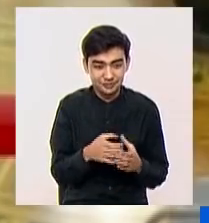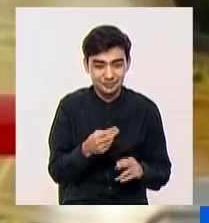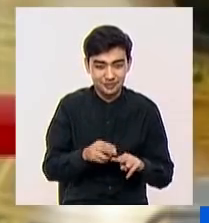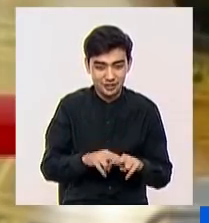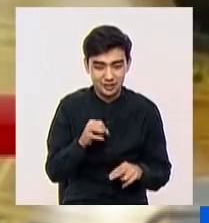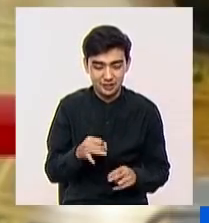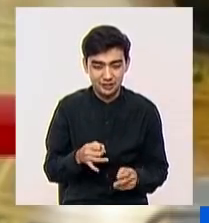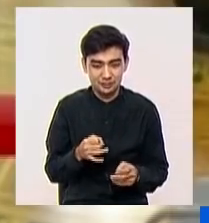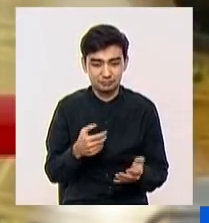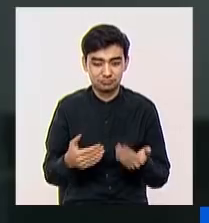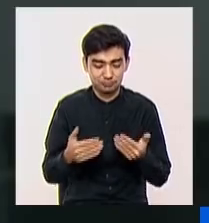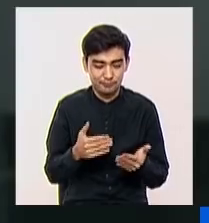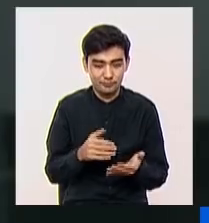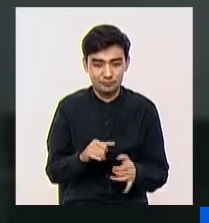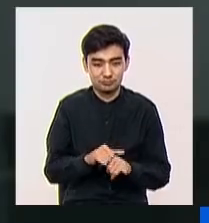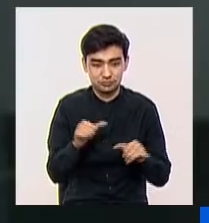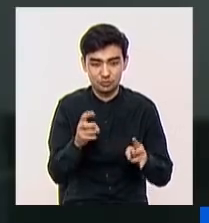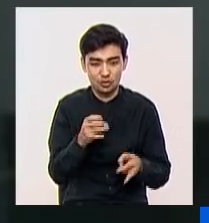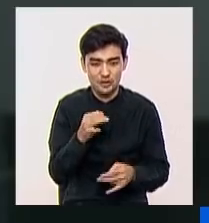отношения и усиливать военный потенциал